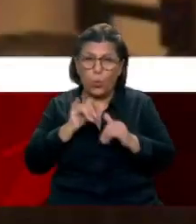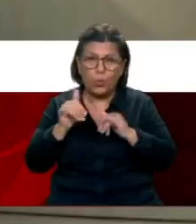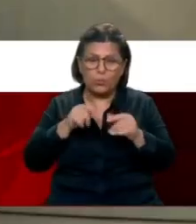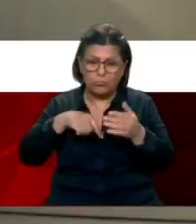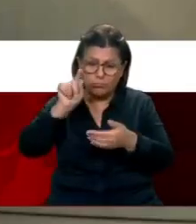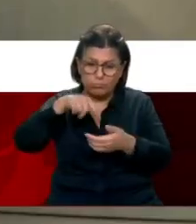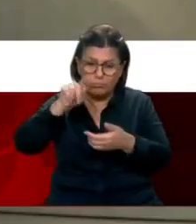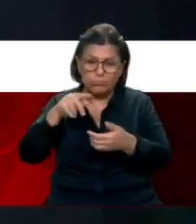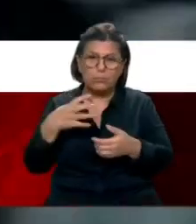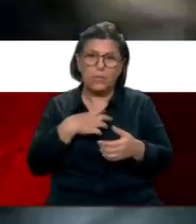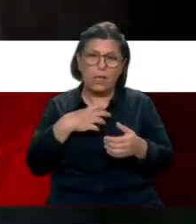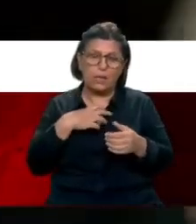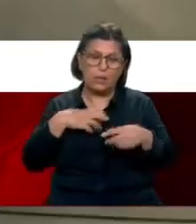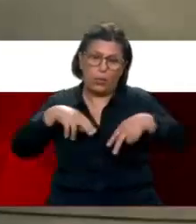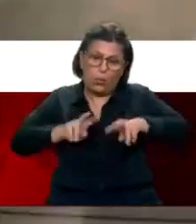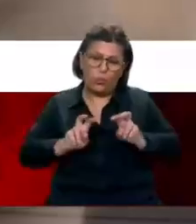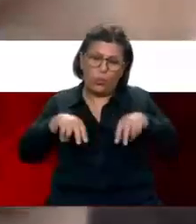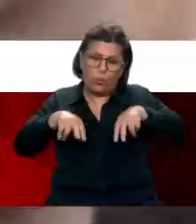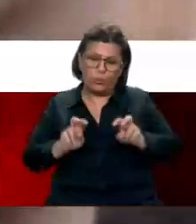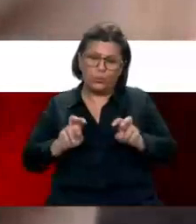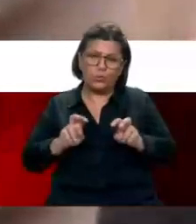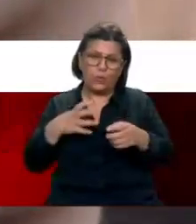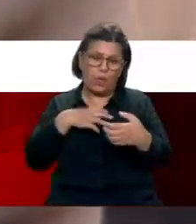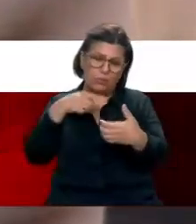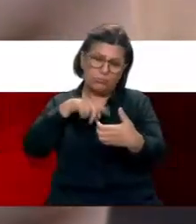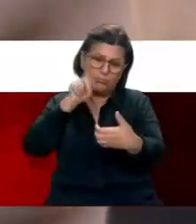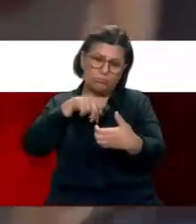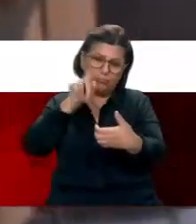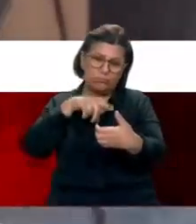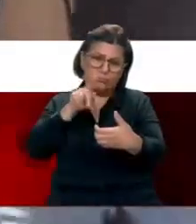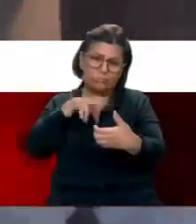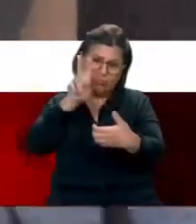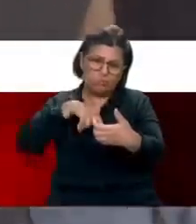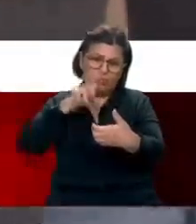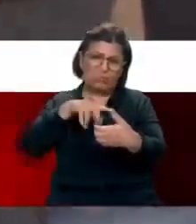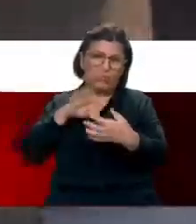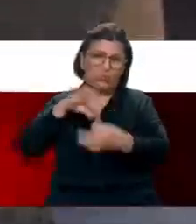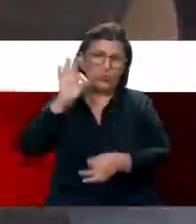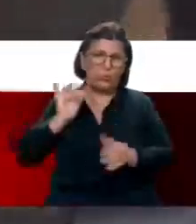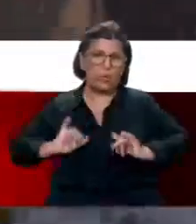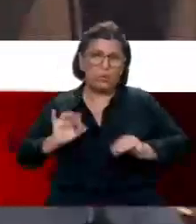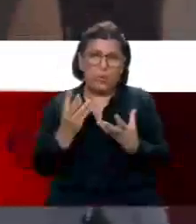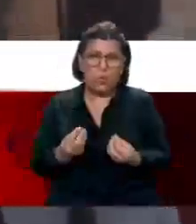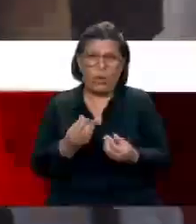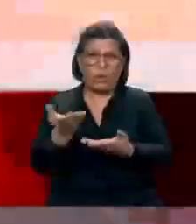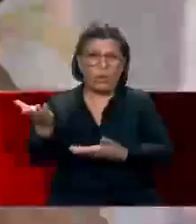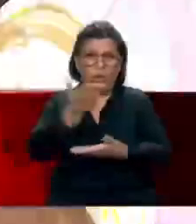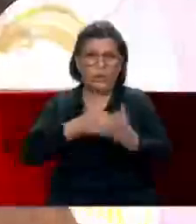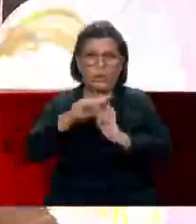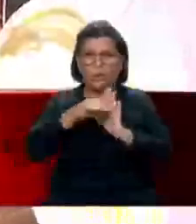ise kendi köşesine geçip sanal dünyasında sosyalleşiyor. Durumdan rahatsız olanlarınsa